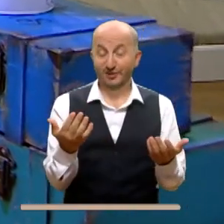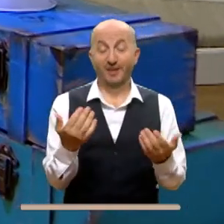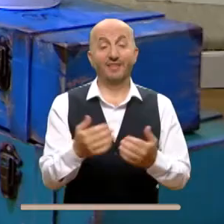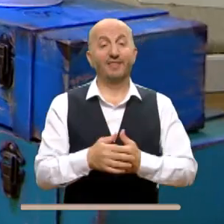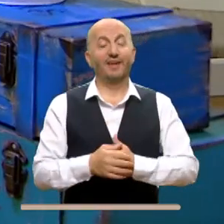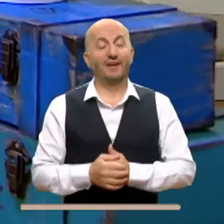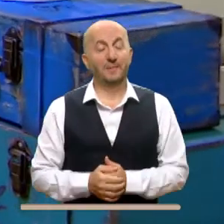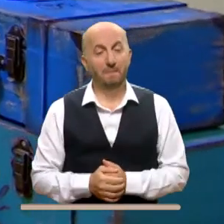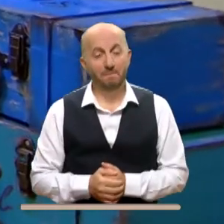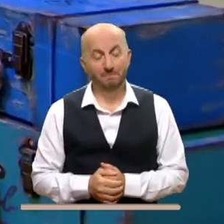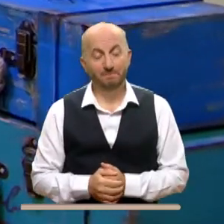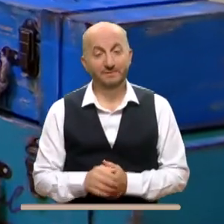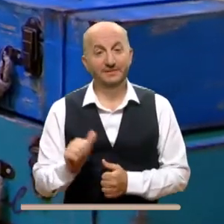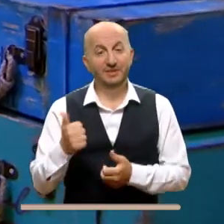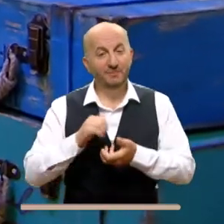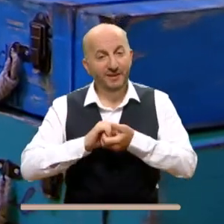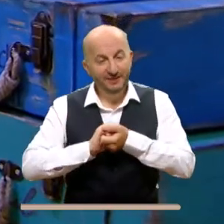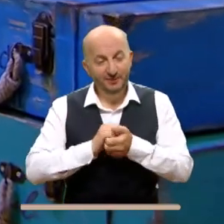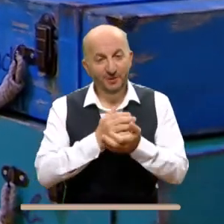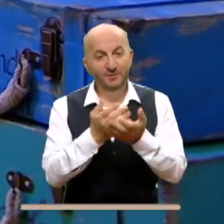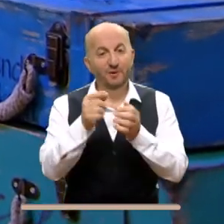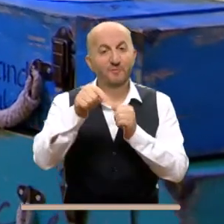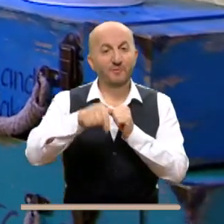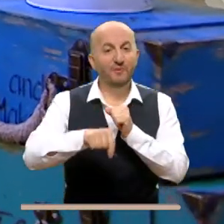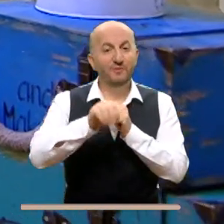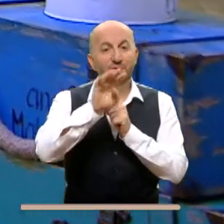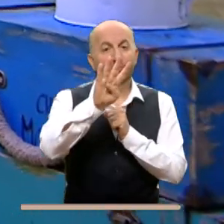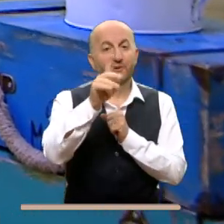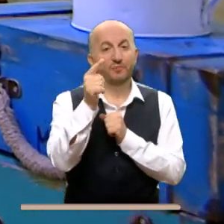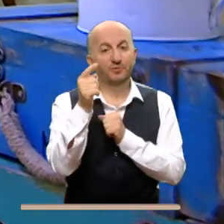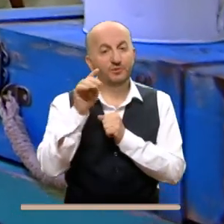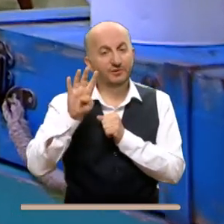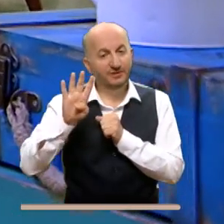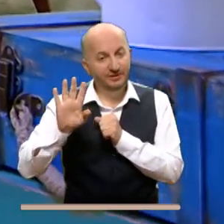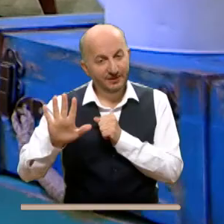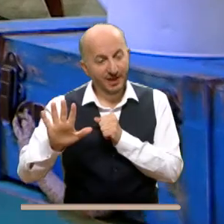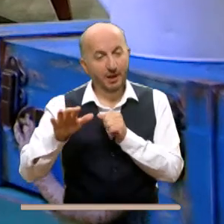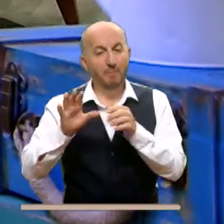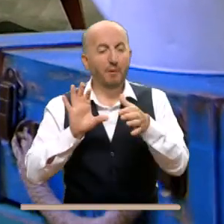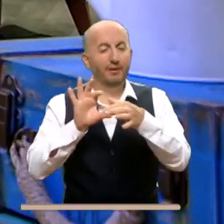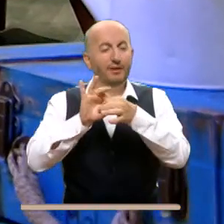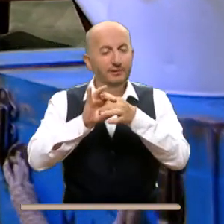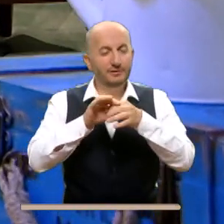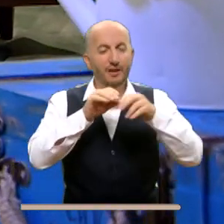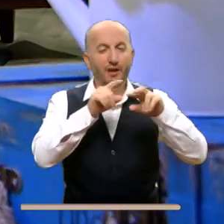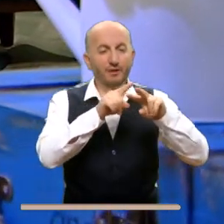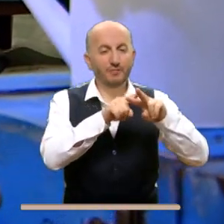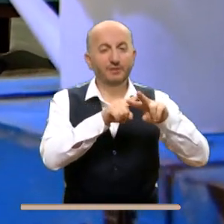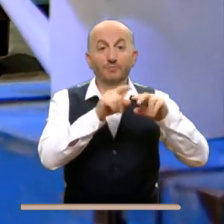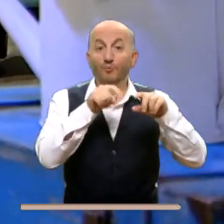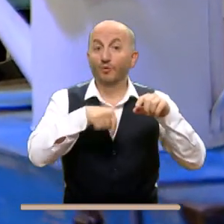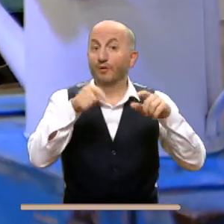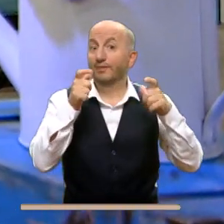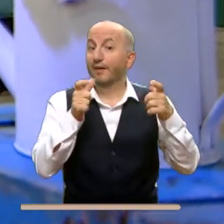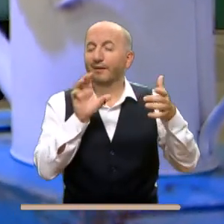de. Kıymetli dostlar, bugün 4.5G bağlantımızla Ahmet Mahmut Şen'le birlikte olacağız. Bakalım bize bugün nereden